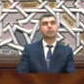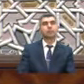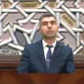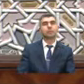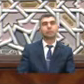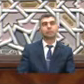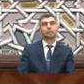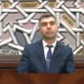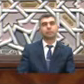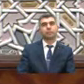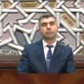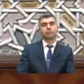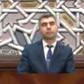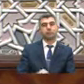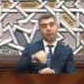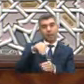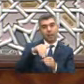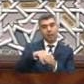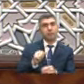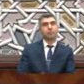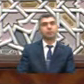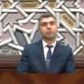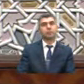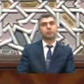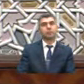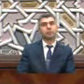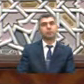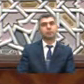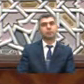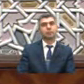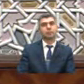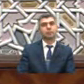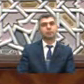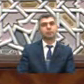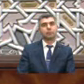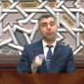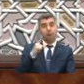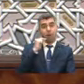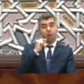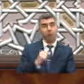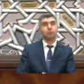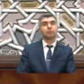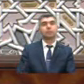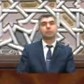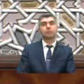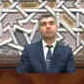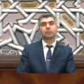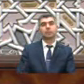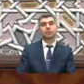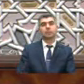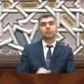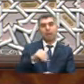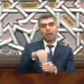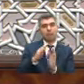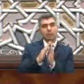المعارضة، الكلمة للسيد النائب رشيد حموني باسم